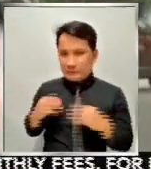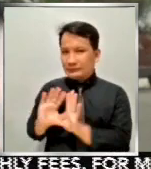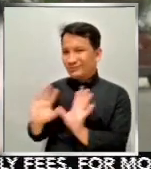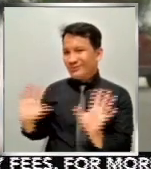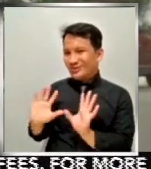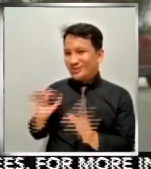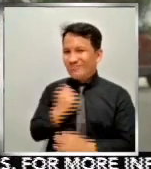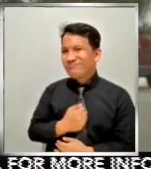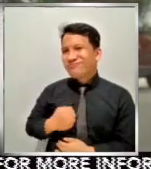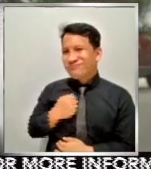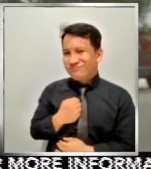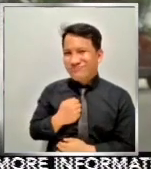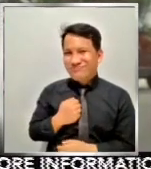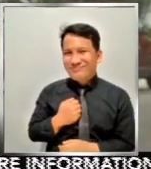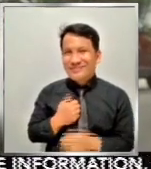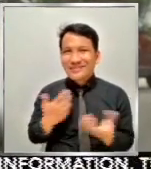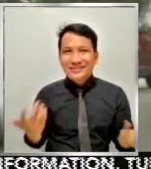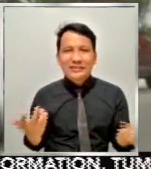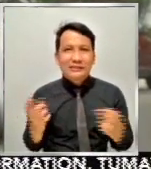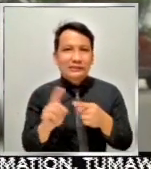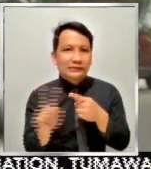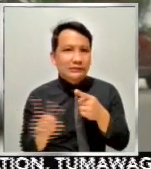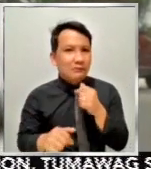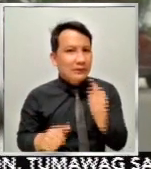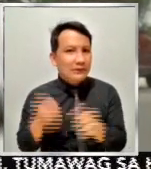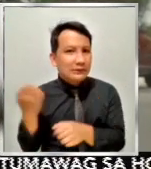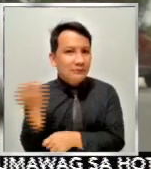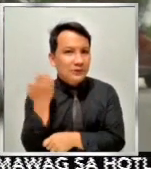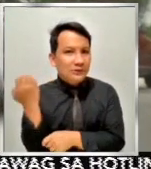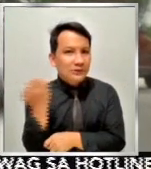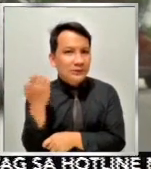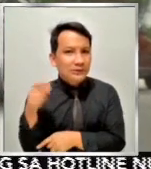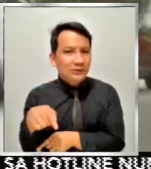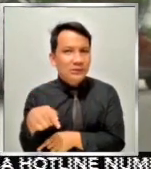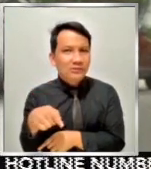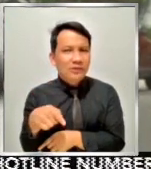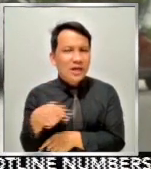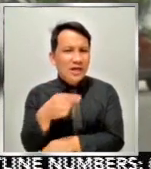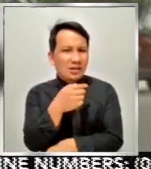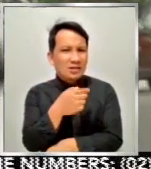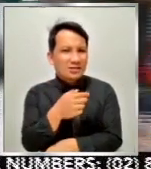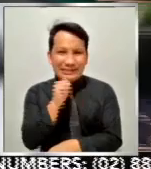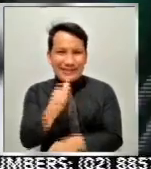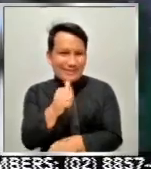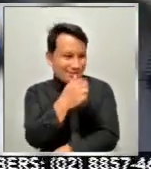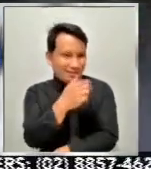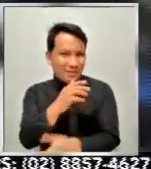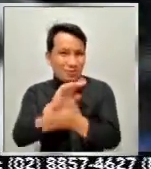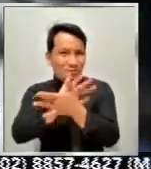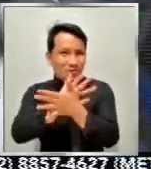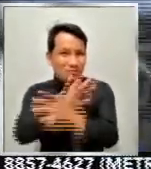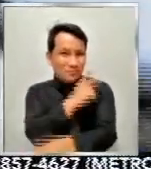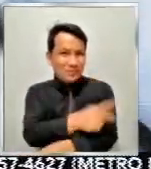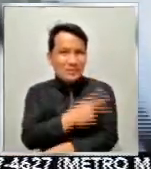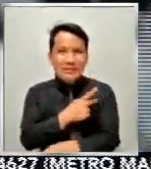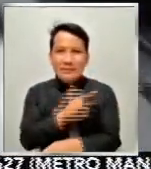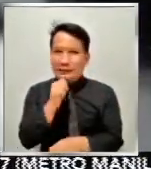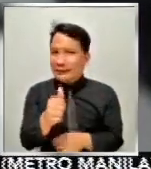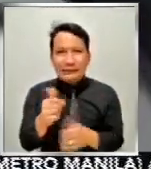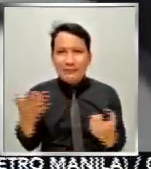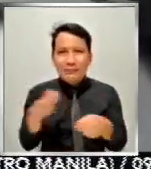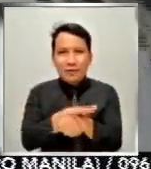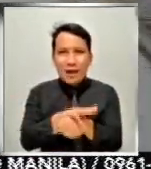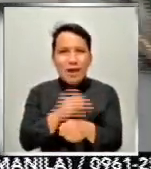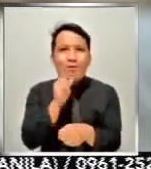mga elective surgical at non-emergency medical non-COVID patients. Hindi lang puno. Punong-puno. In fact,